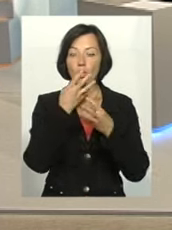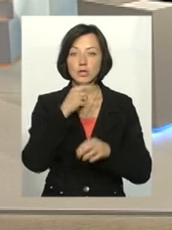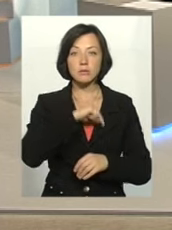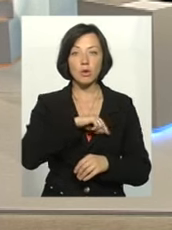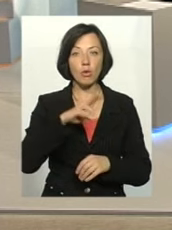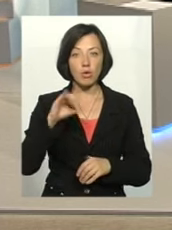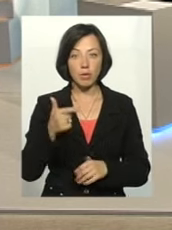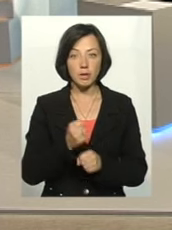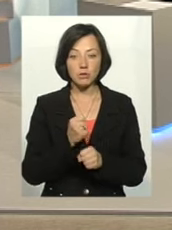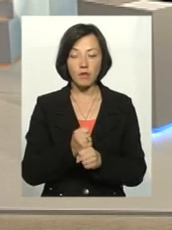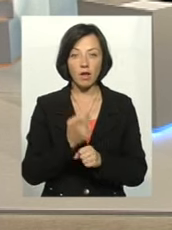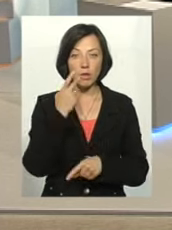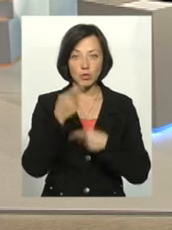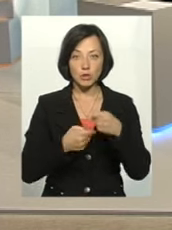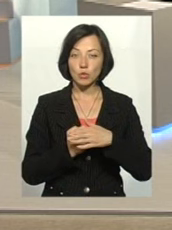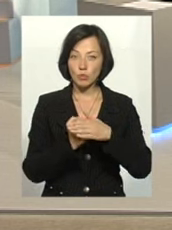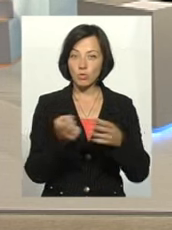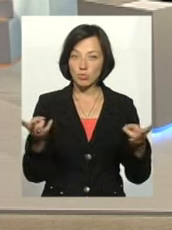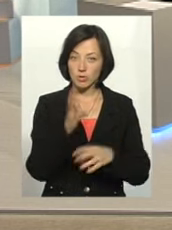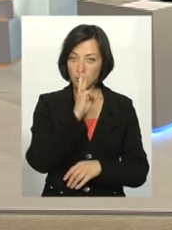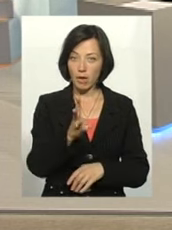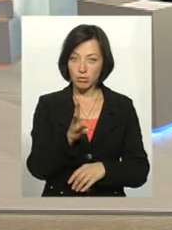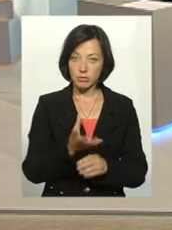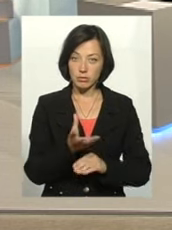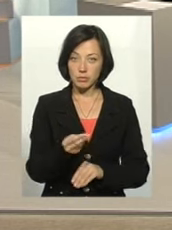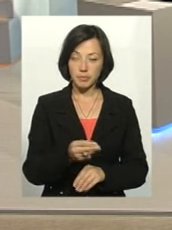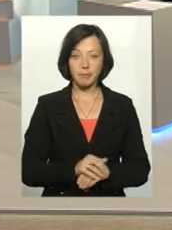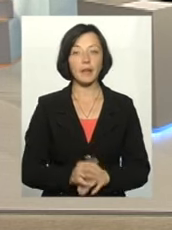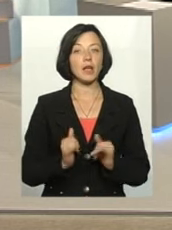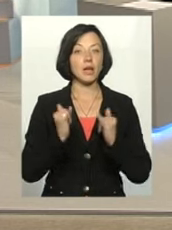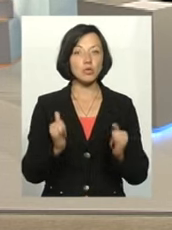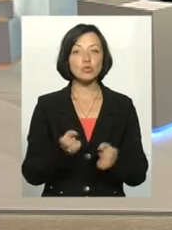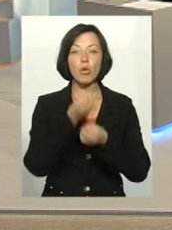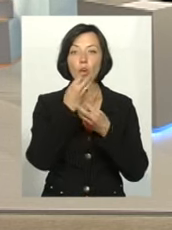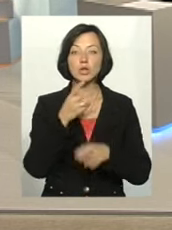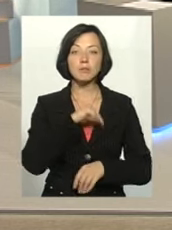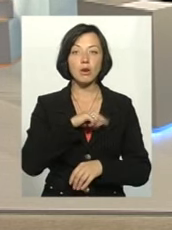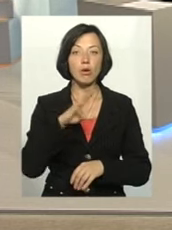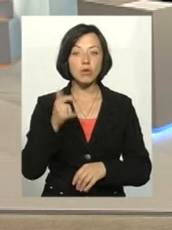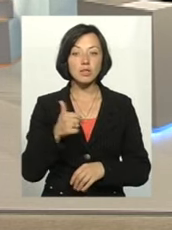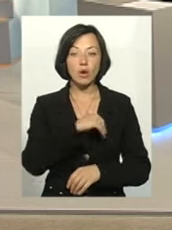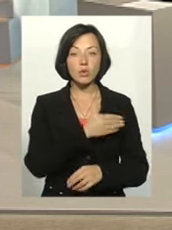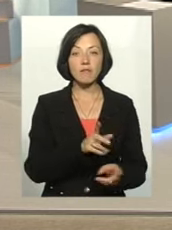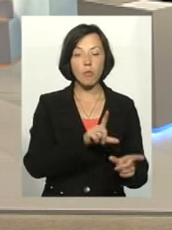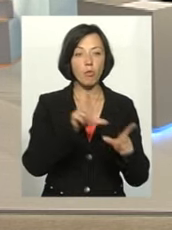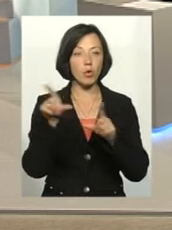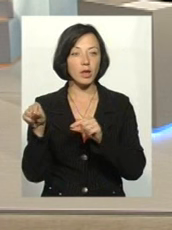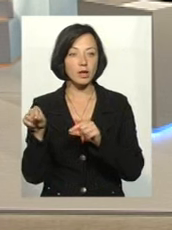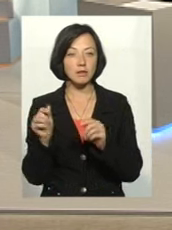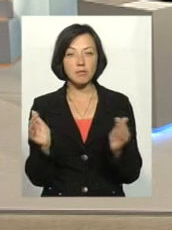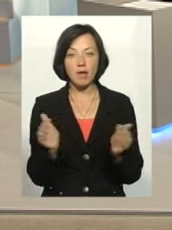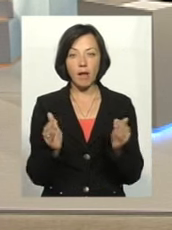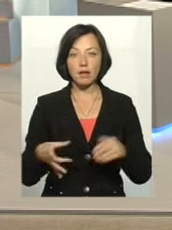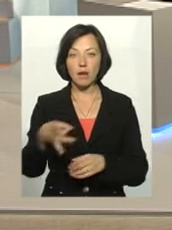психолог працював на постійній основі, йому необхідно платити зарплату. Для того, щоб хороший психолог захотів поїхати в невеличкий